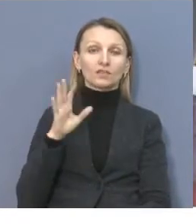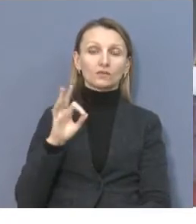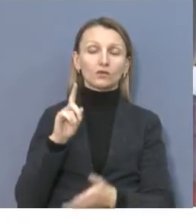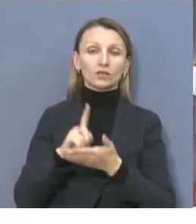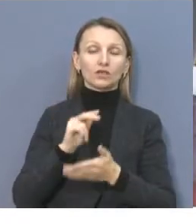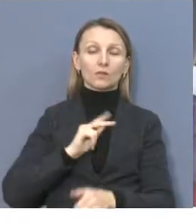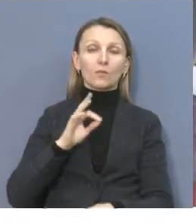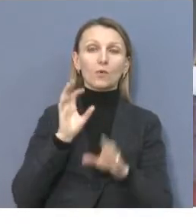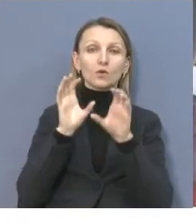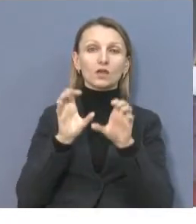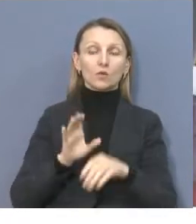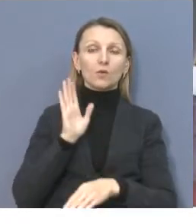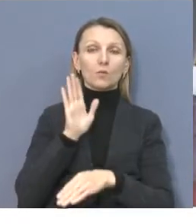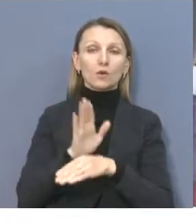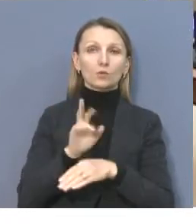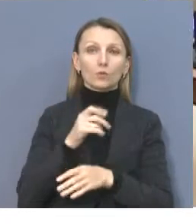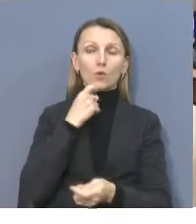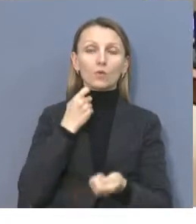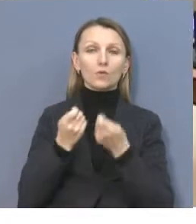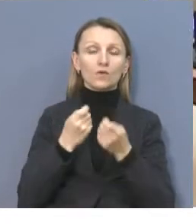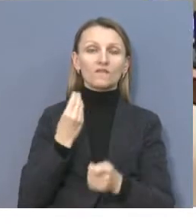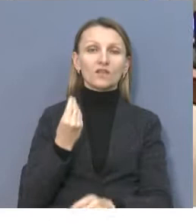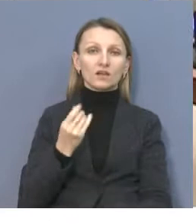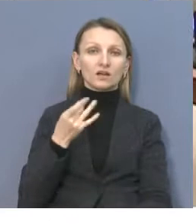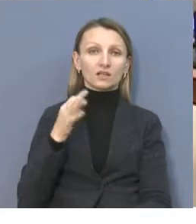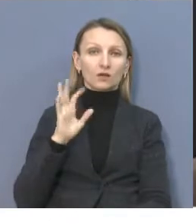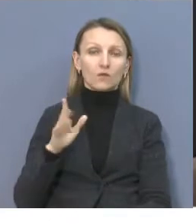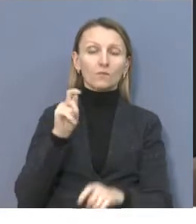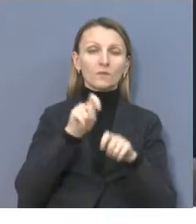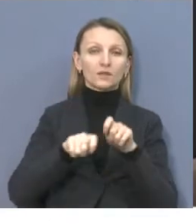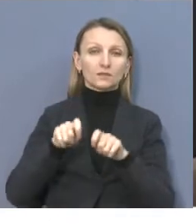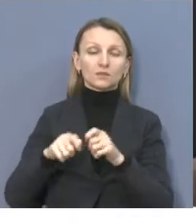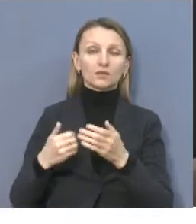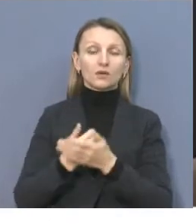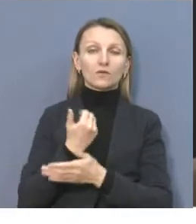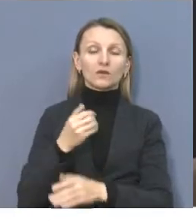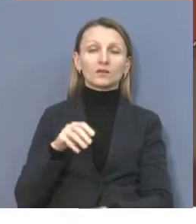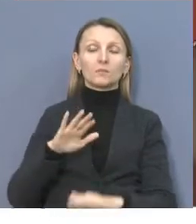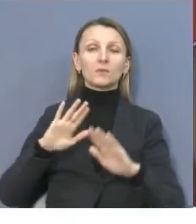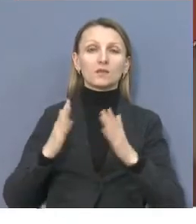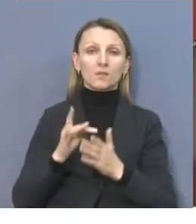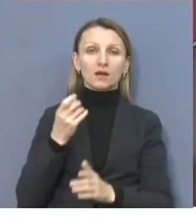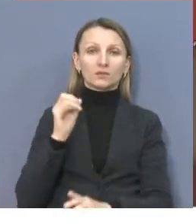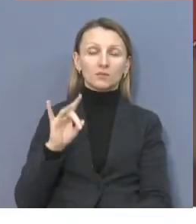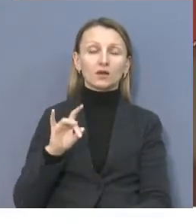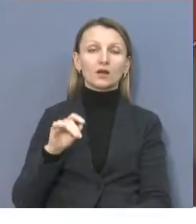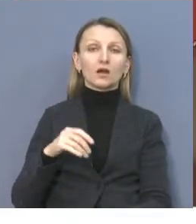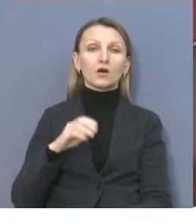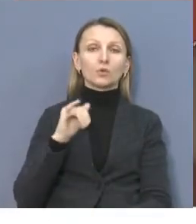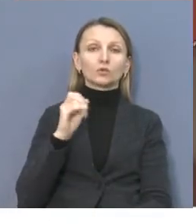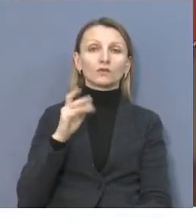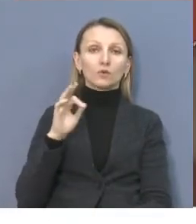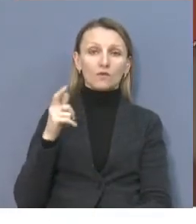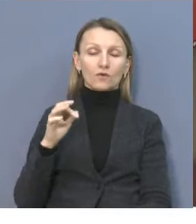закона вам поручил агентству по регулированию финансовых рынков пересмотреть минимальный размер уставного капитала как известно по